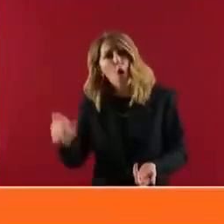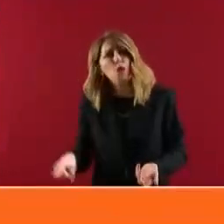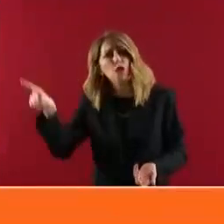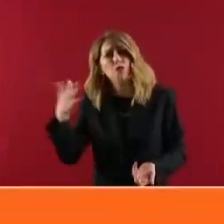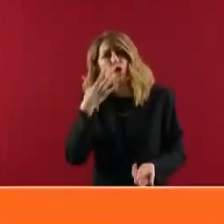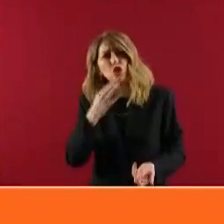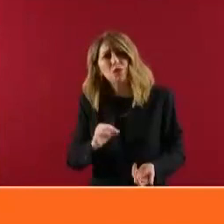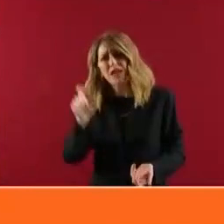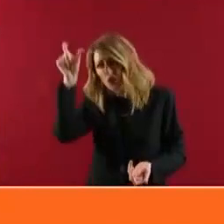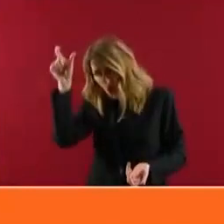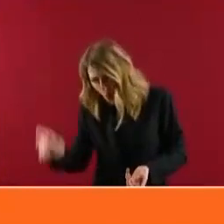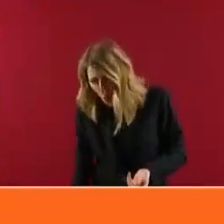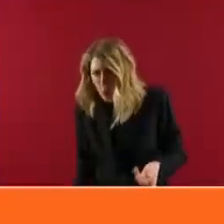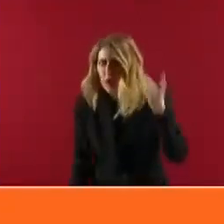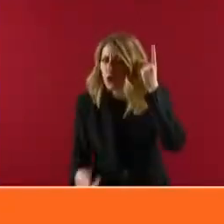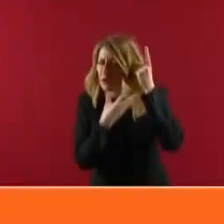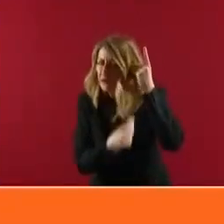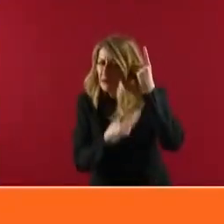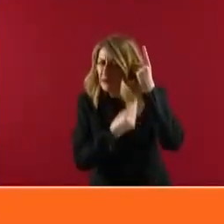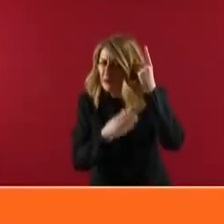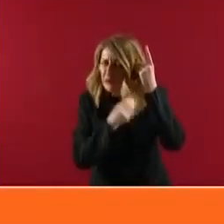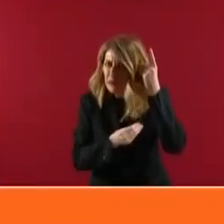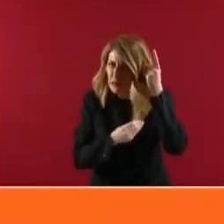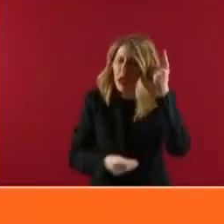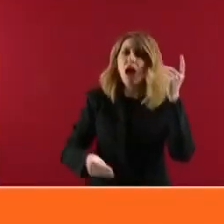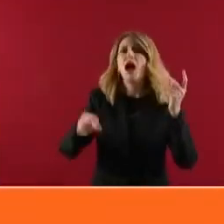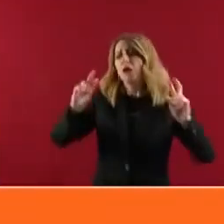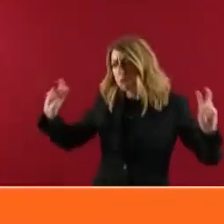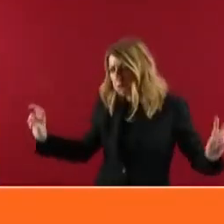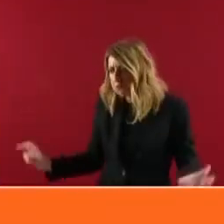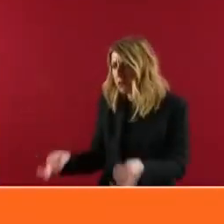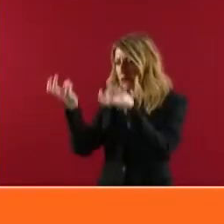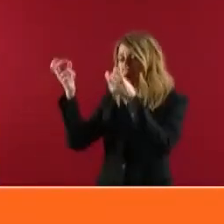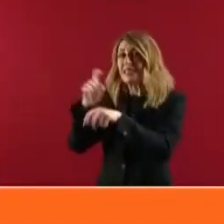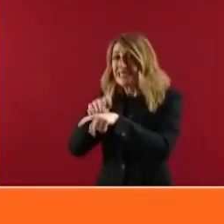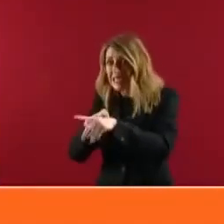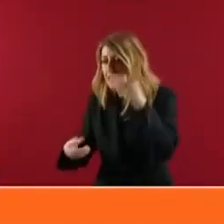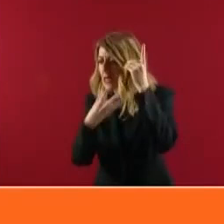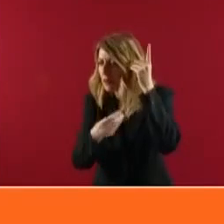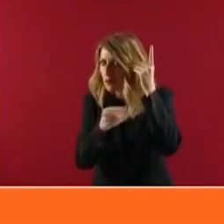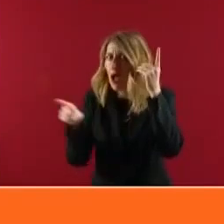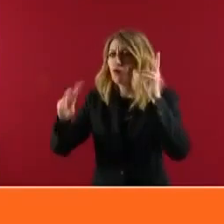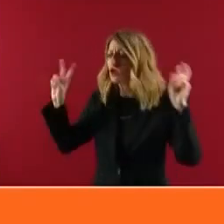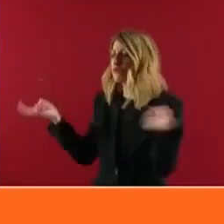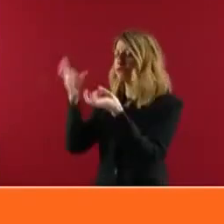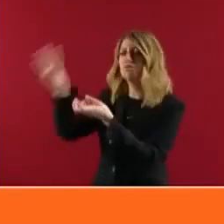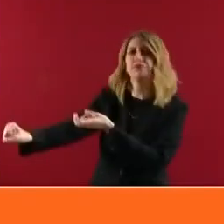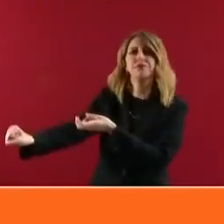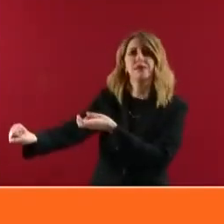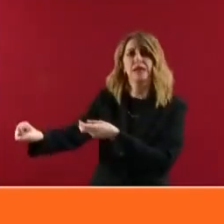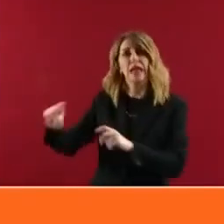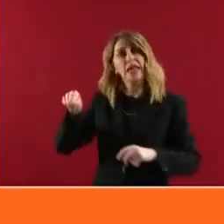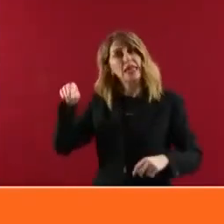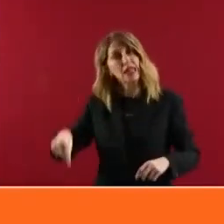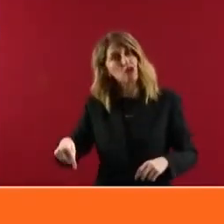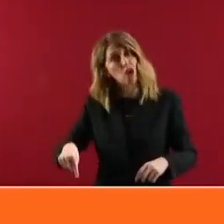αυτί να μας κουνάει το δάχτυλο και να μας κάνει μαθήματα κοινοβουλευτισμού